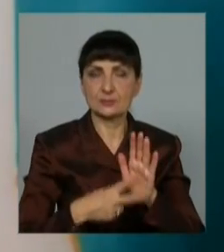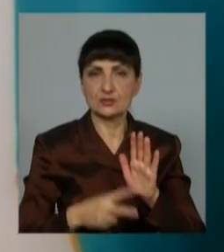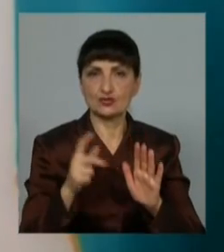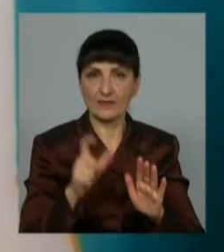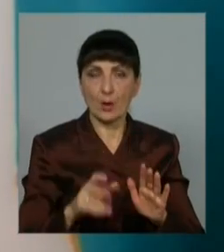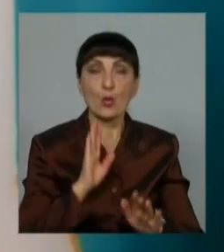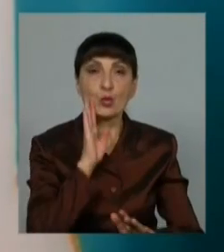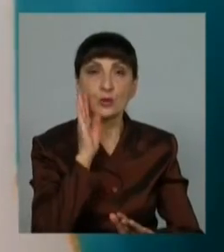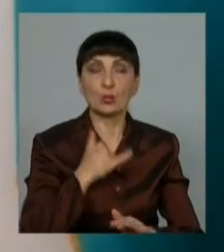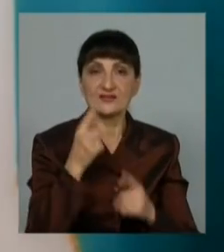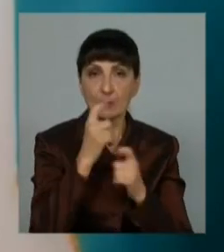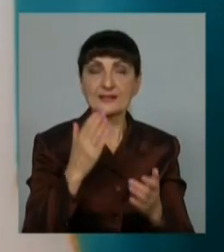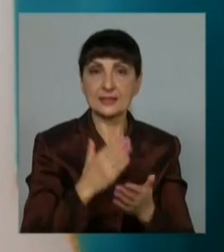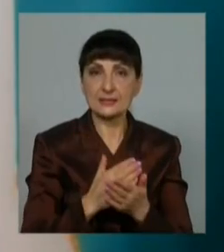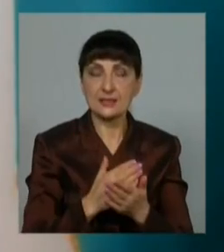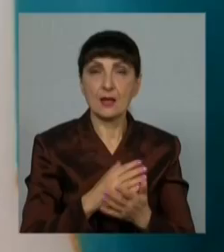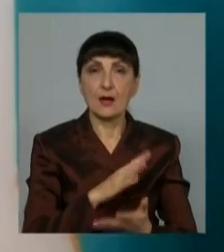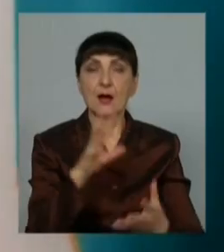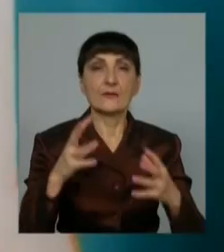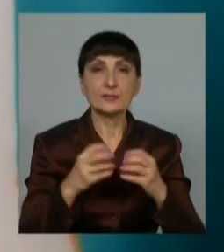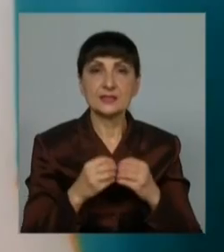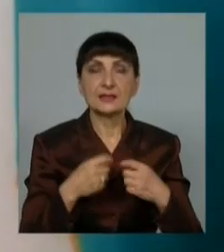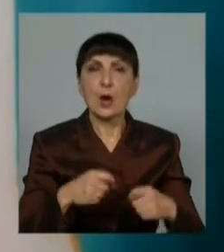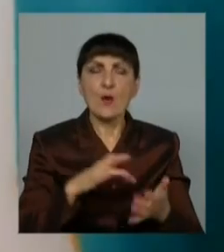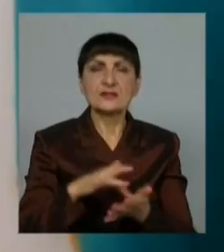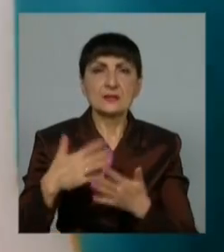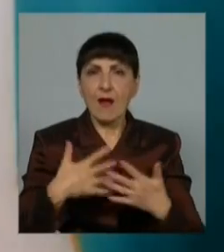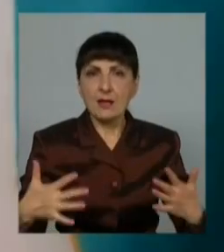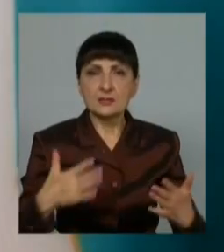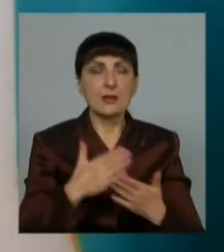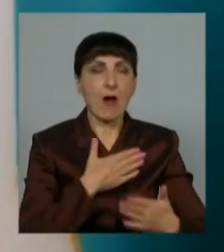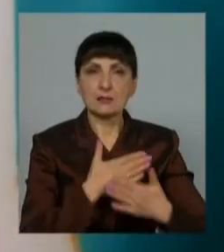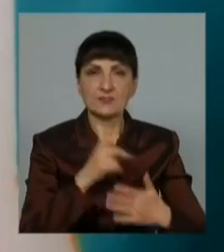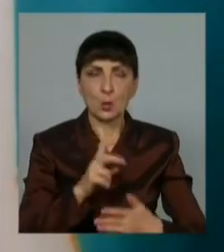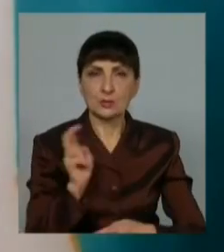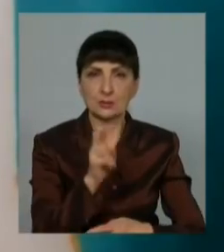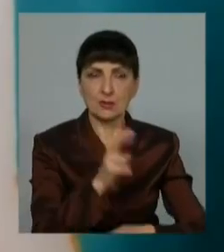утра у нас информация есть, и во всех торговых центрах идет активный спрос на эту вакцину.